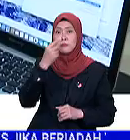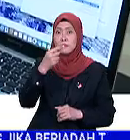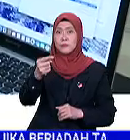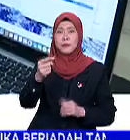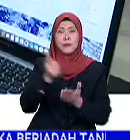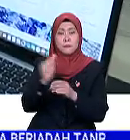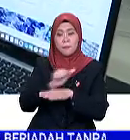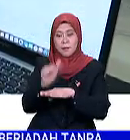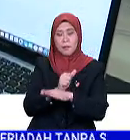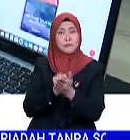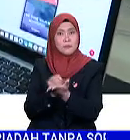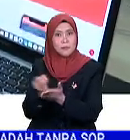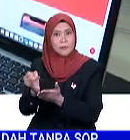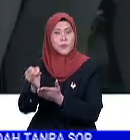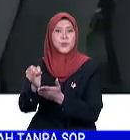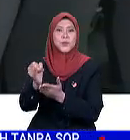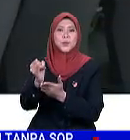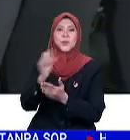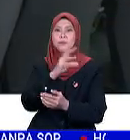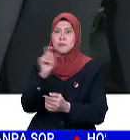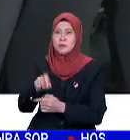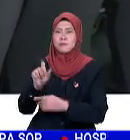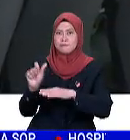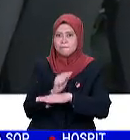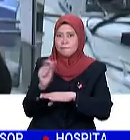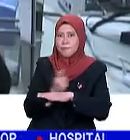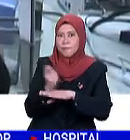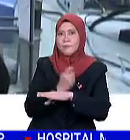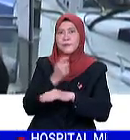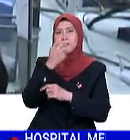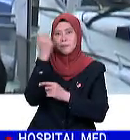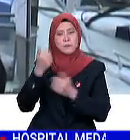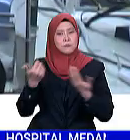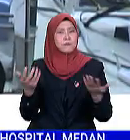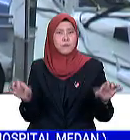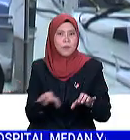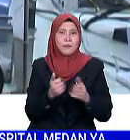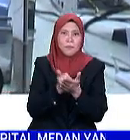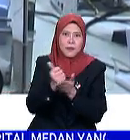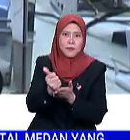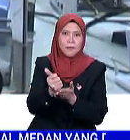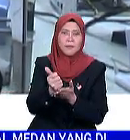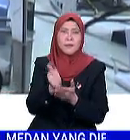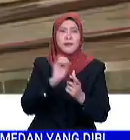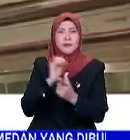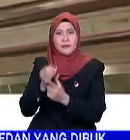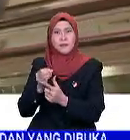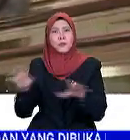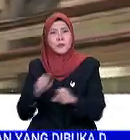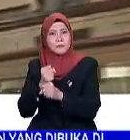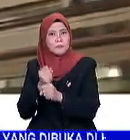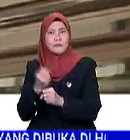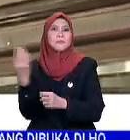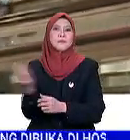integriti jujur dan telus wajar dipraktik tidak kira ketika melaksanakan tugas yang diamanahkan atau dalam menjalani